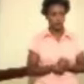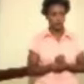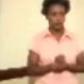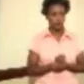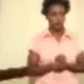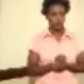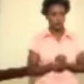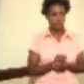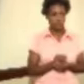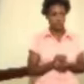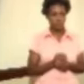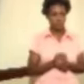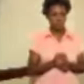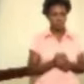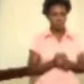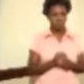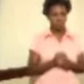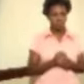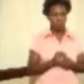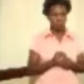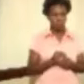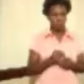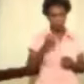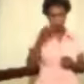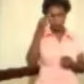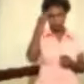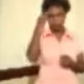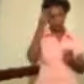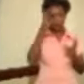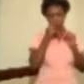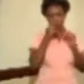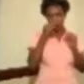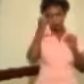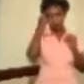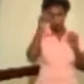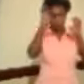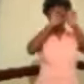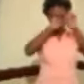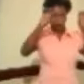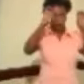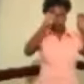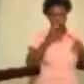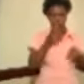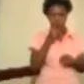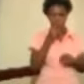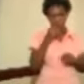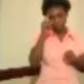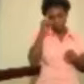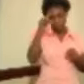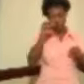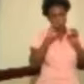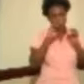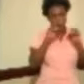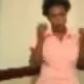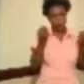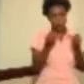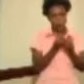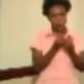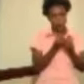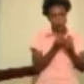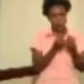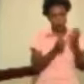Madame Maniga, on connaît l'éducation importante pour vous. Monsieur Martelly, on dit éducation importante pour vous. On a parlé de modernisation de machines de